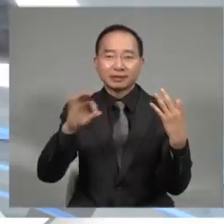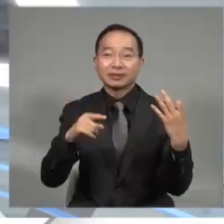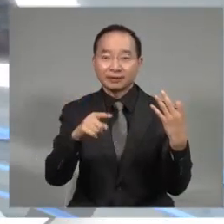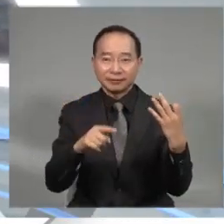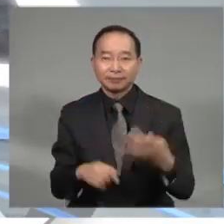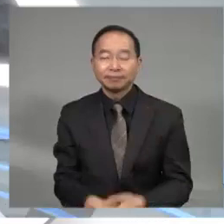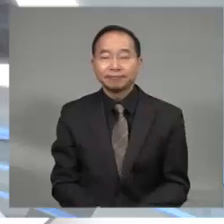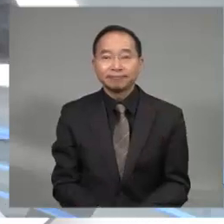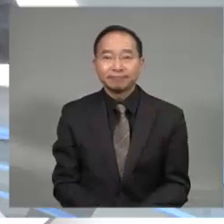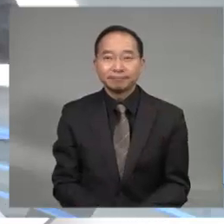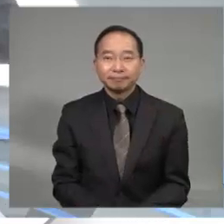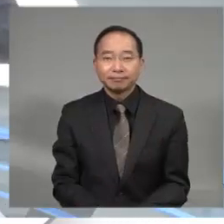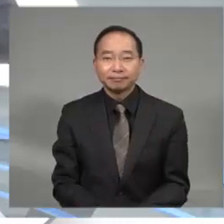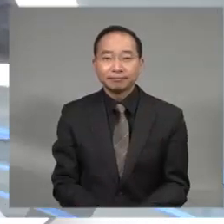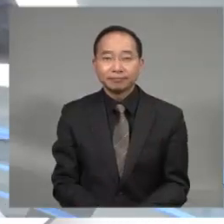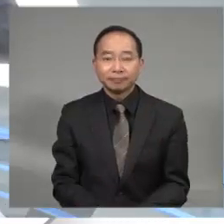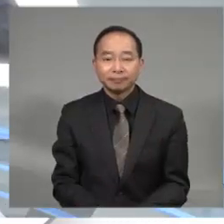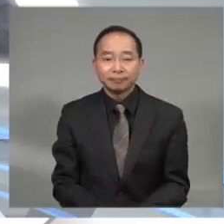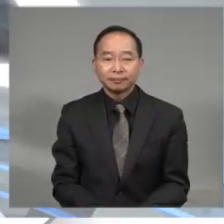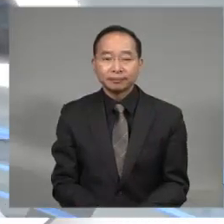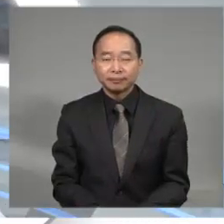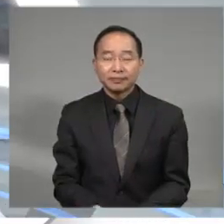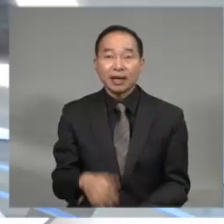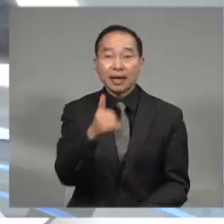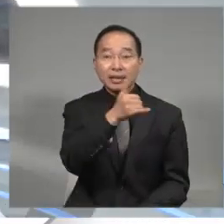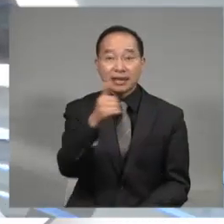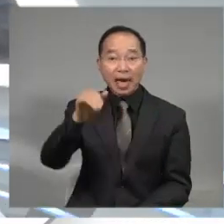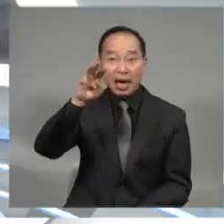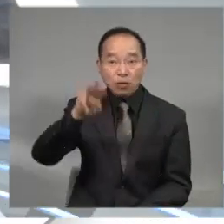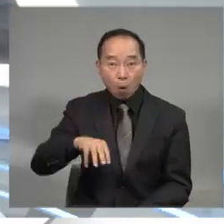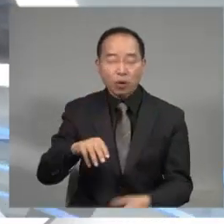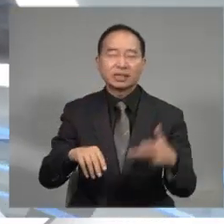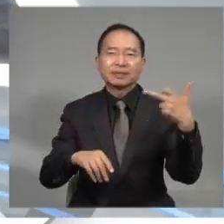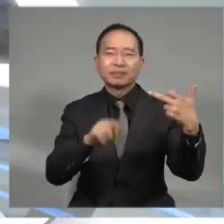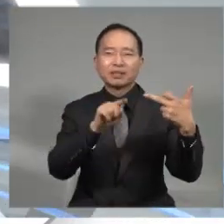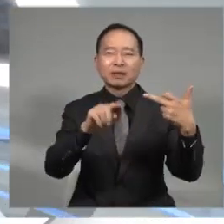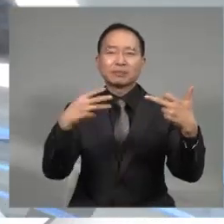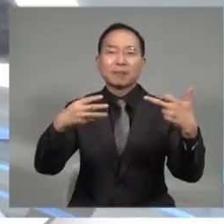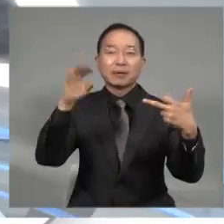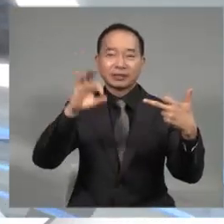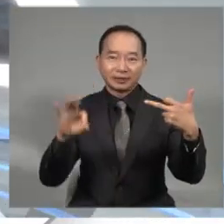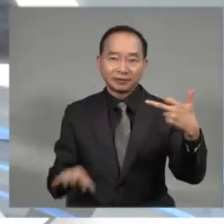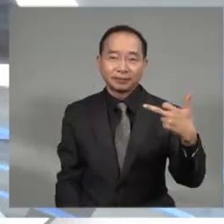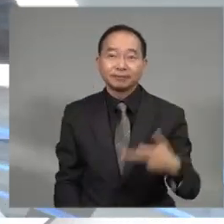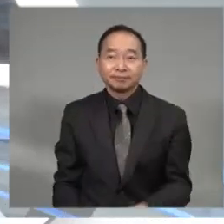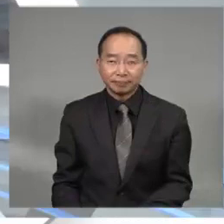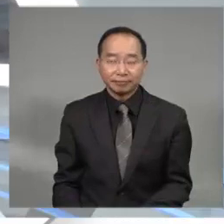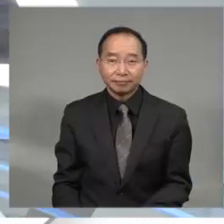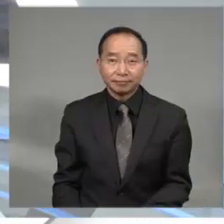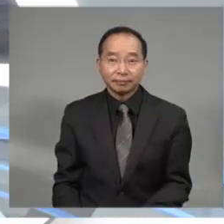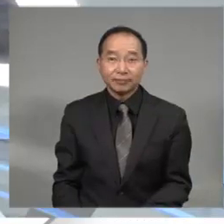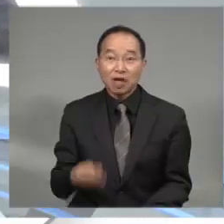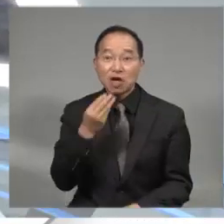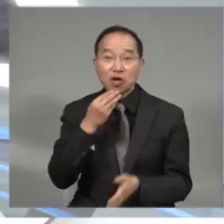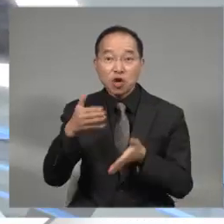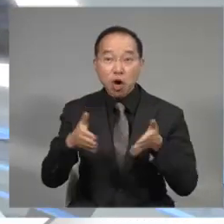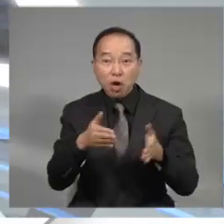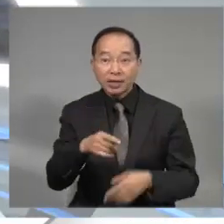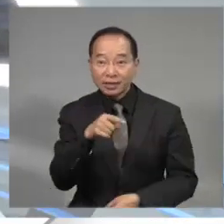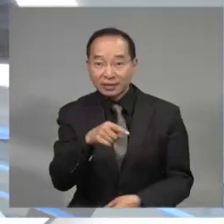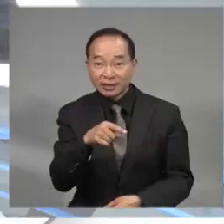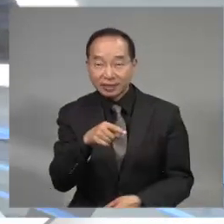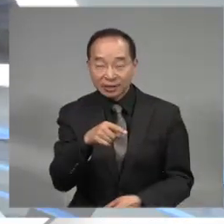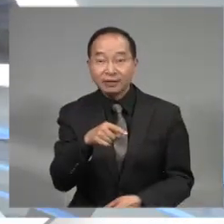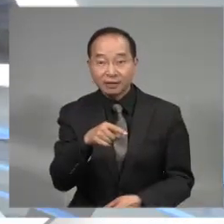있는데요. 세종시로 넘어가 보면요. 17.3% 보이고 있습니다. 다음 경기로 넘어가 보도록 하겠습니다.